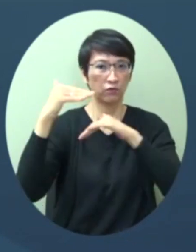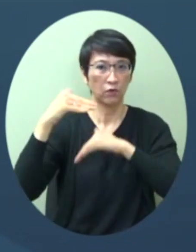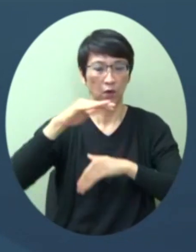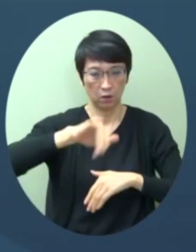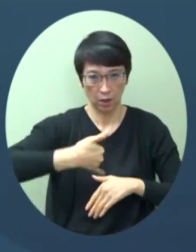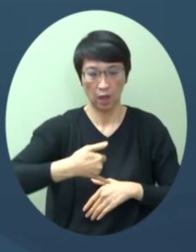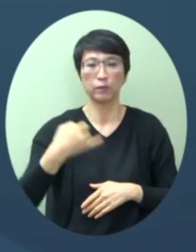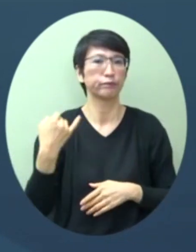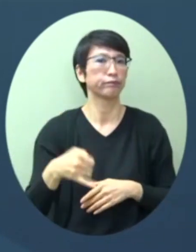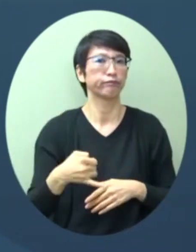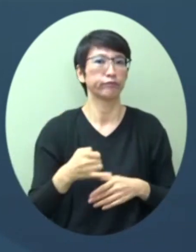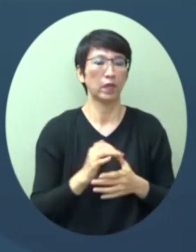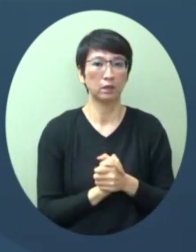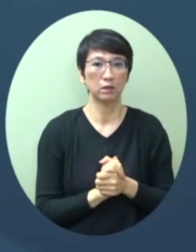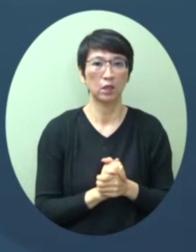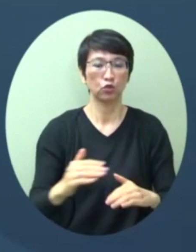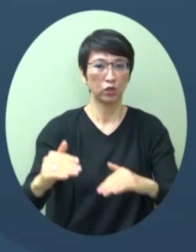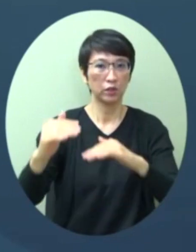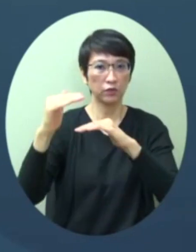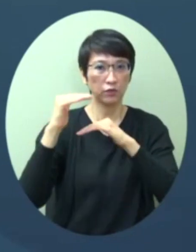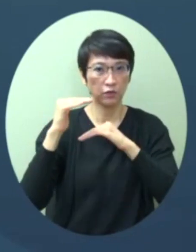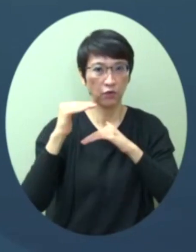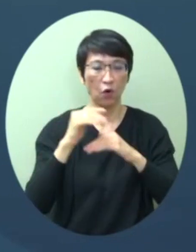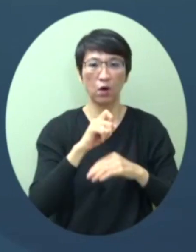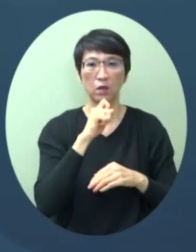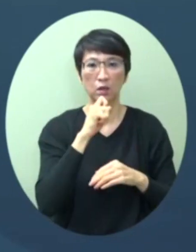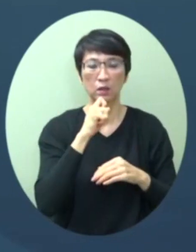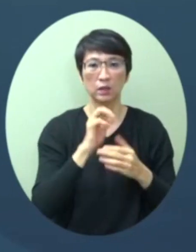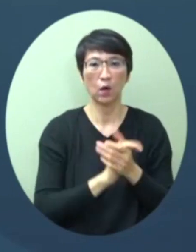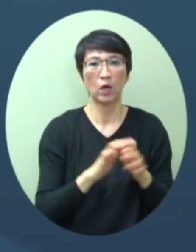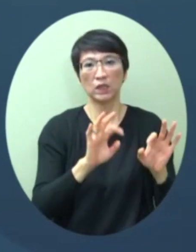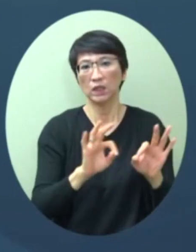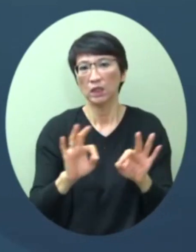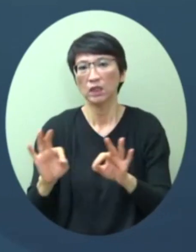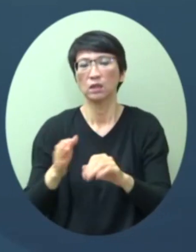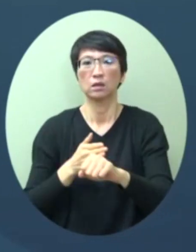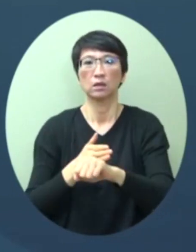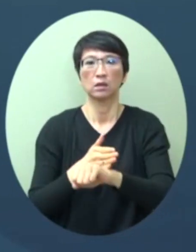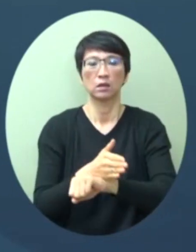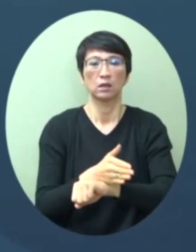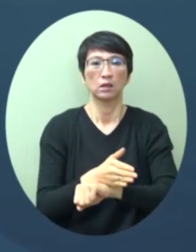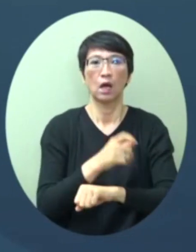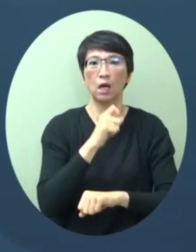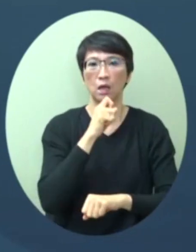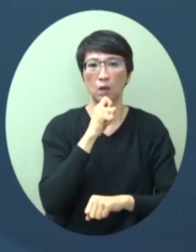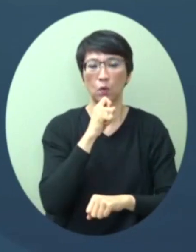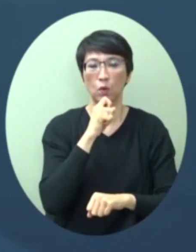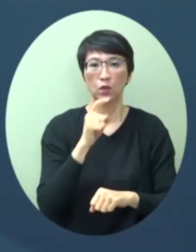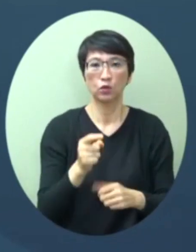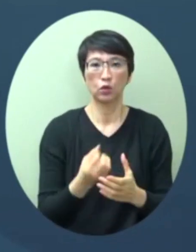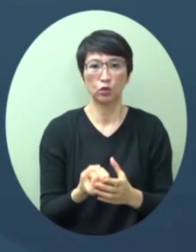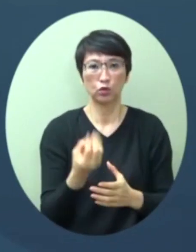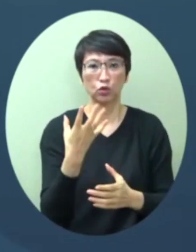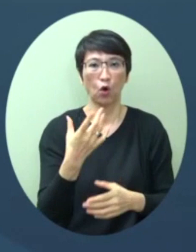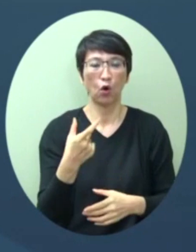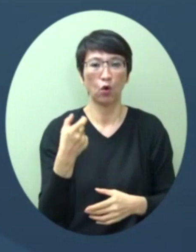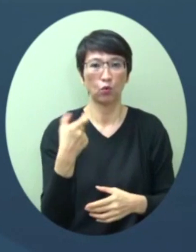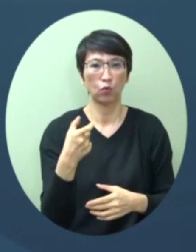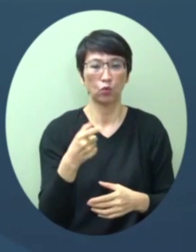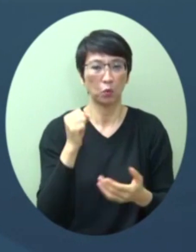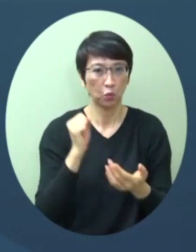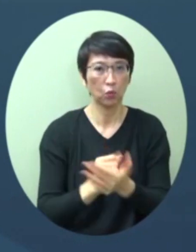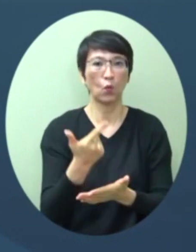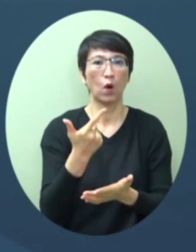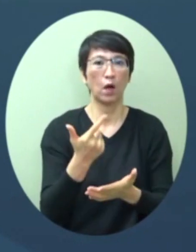到貨物的供應出現了延誤或者滯後所以蔡價是沒有